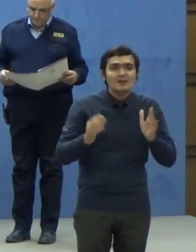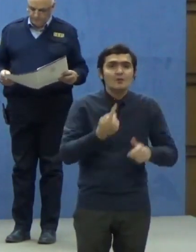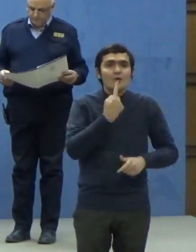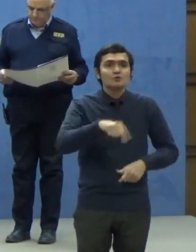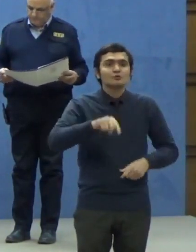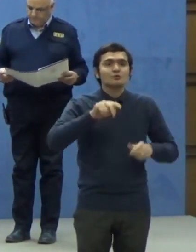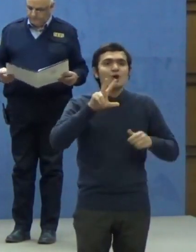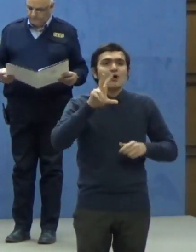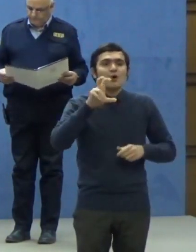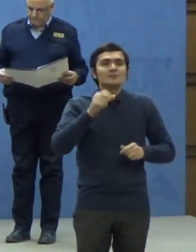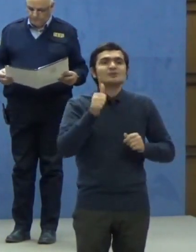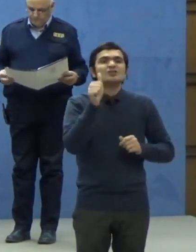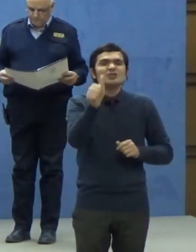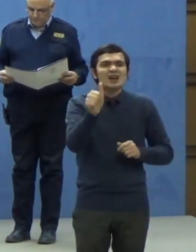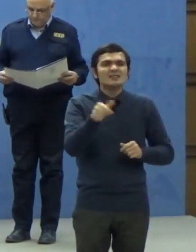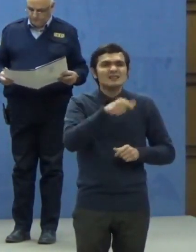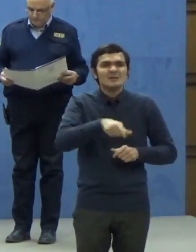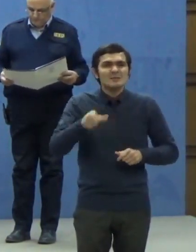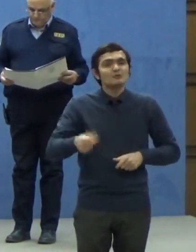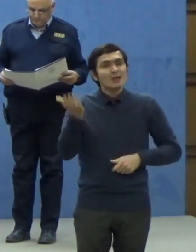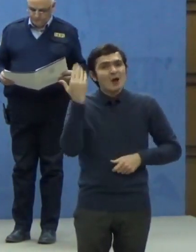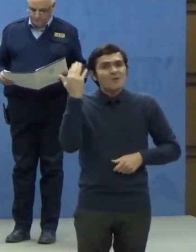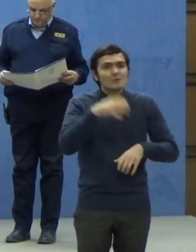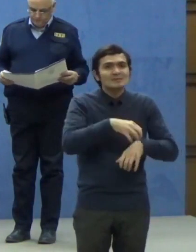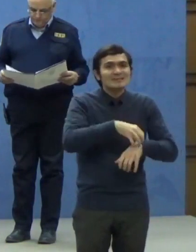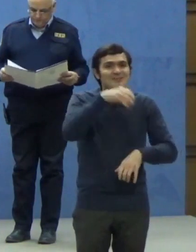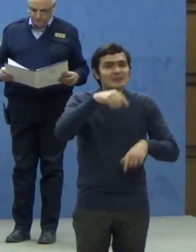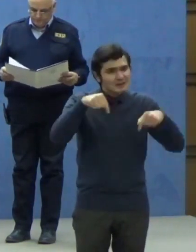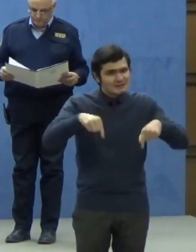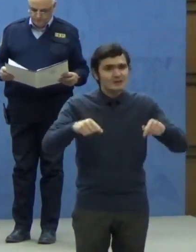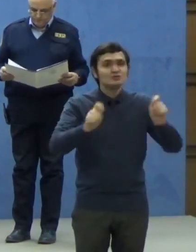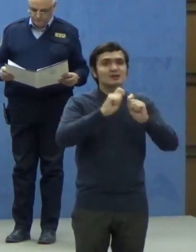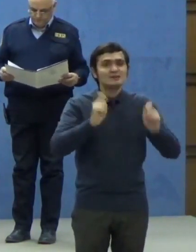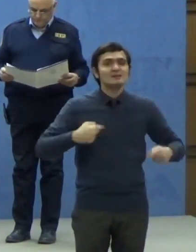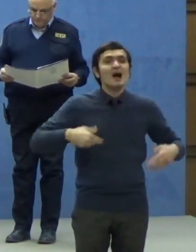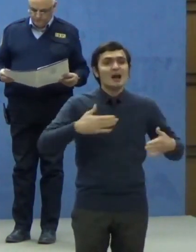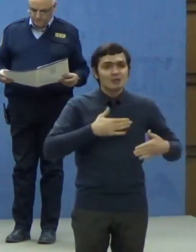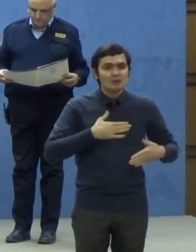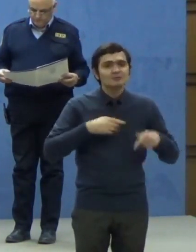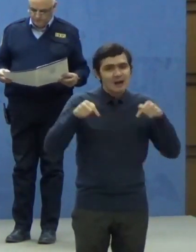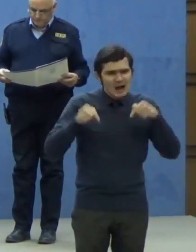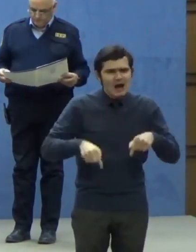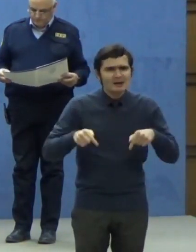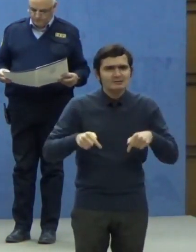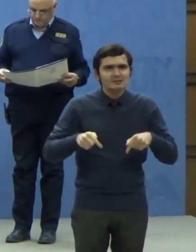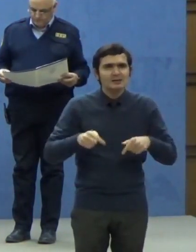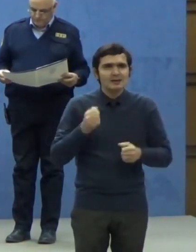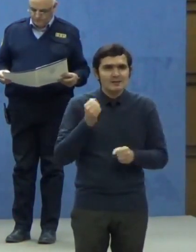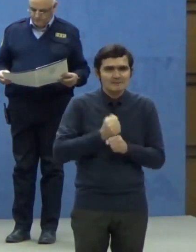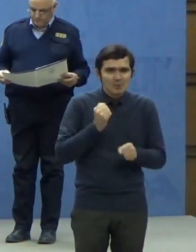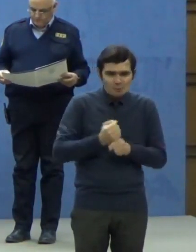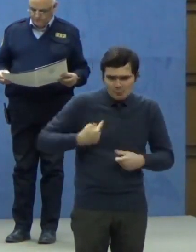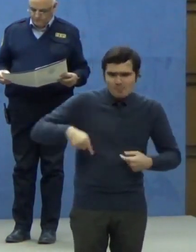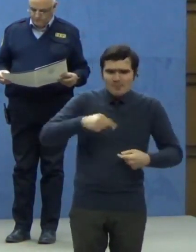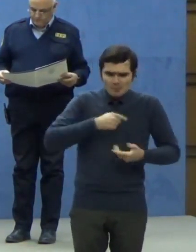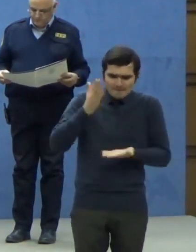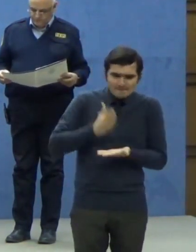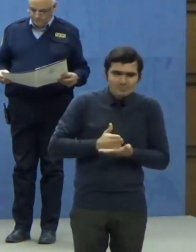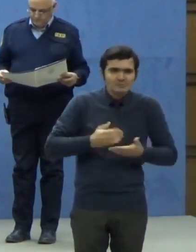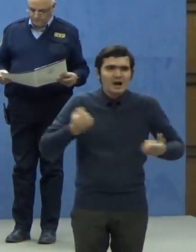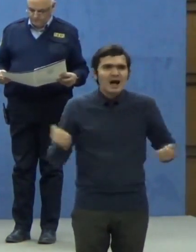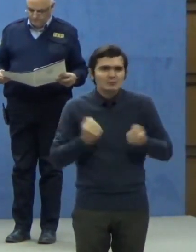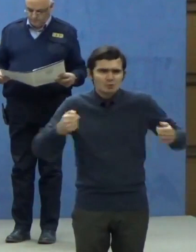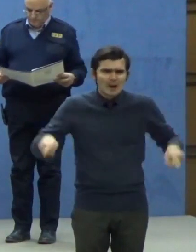persoane au fost infectate și în țara noastră. Asta ne-a determinat să acționăm imediat și să luăm